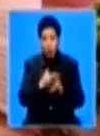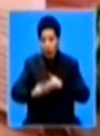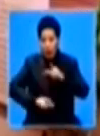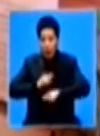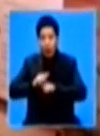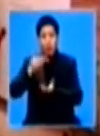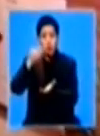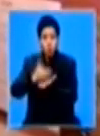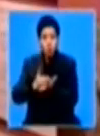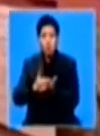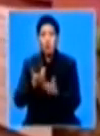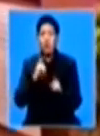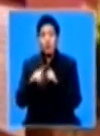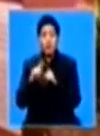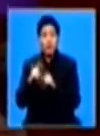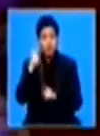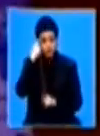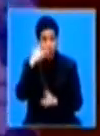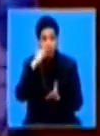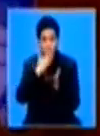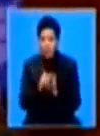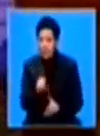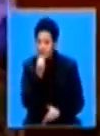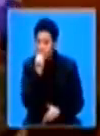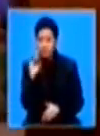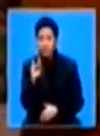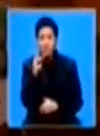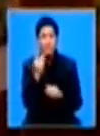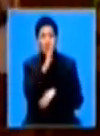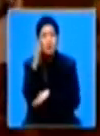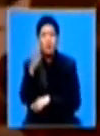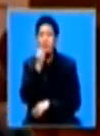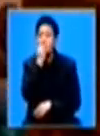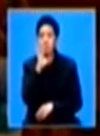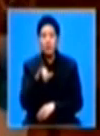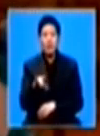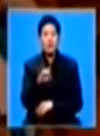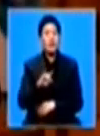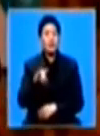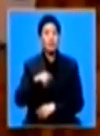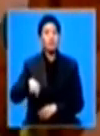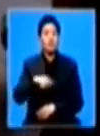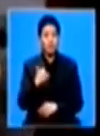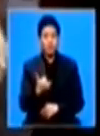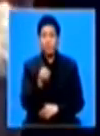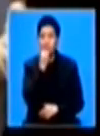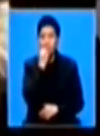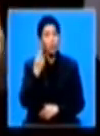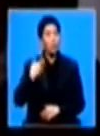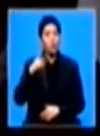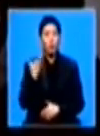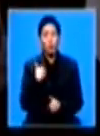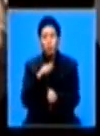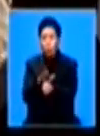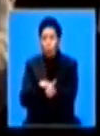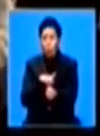มือกันก็ไม่สามารถทำได้ นายกรัฐมนตรีนะครับกล่าวว่าขณะนี้ก็มีความเป็นห่วงเรื่องธุรกิจ SME ครับโดยแบ่ง